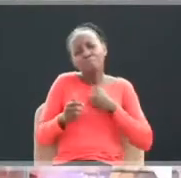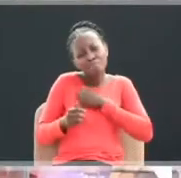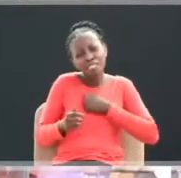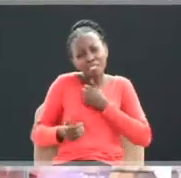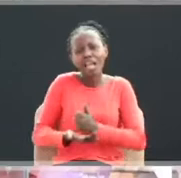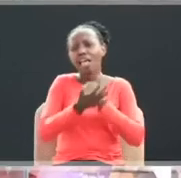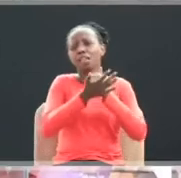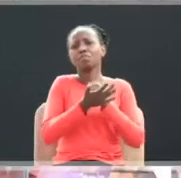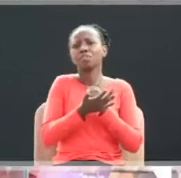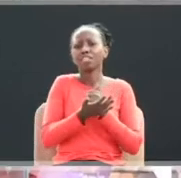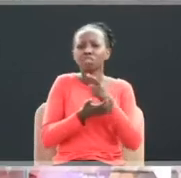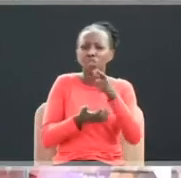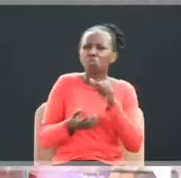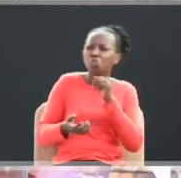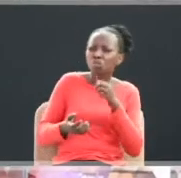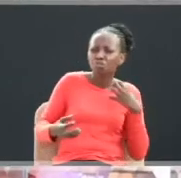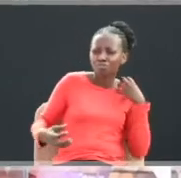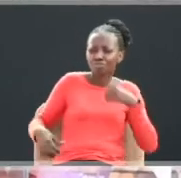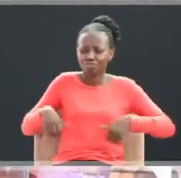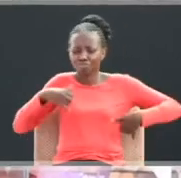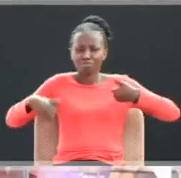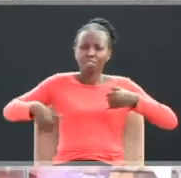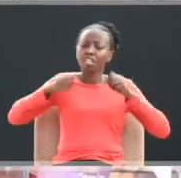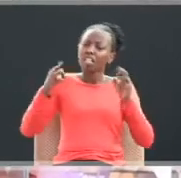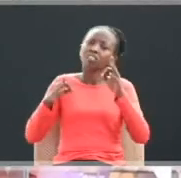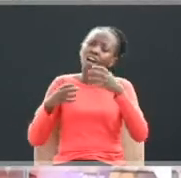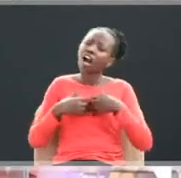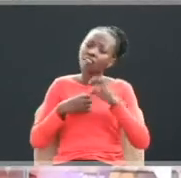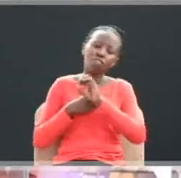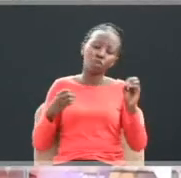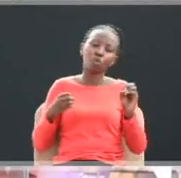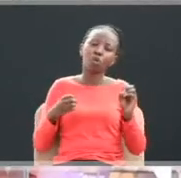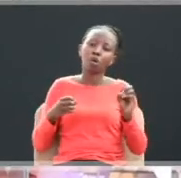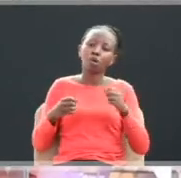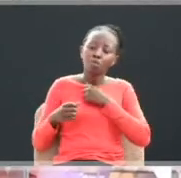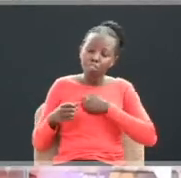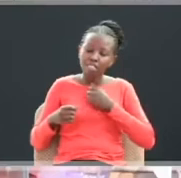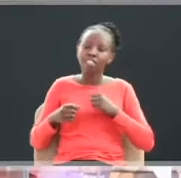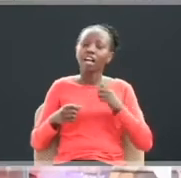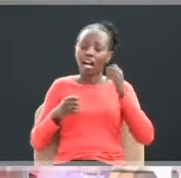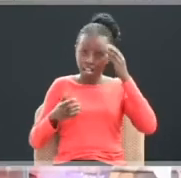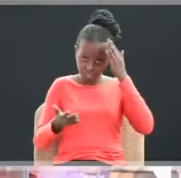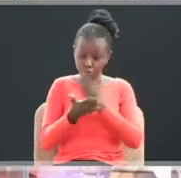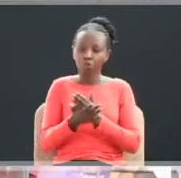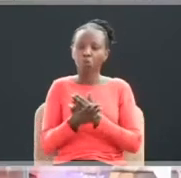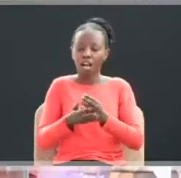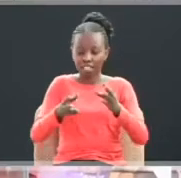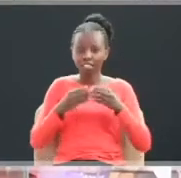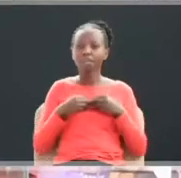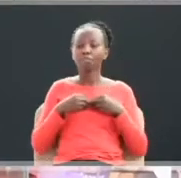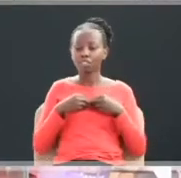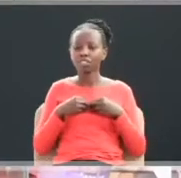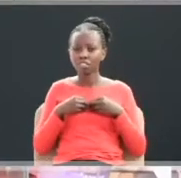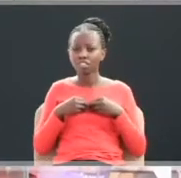Na wewe wacha maringo. Kama huna. Ukiletewa pika ugali watu wako wakule. Ah,